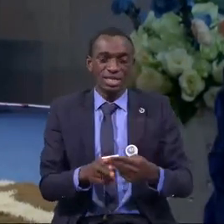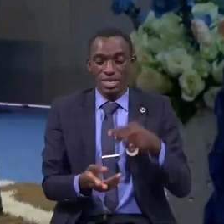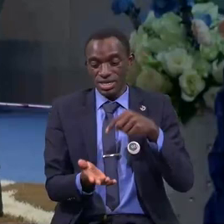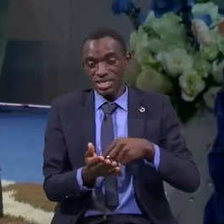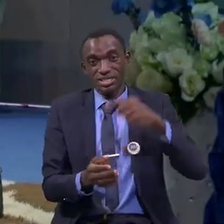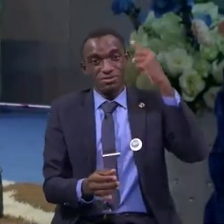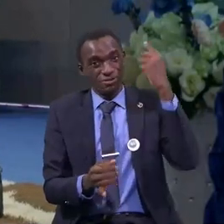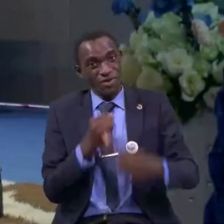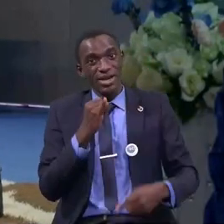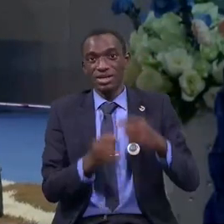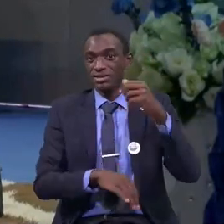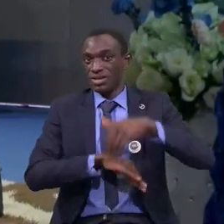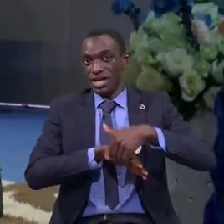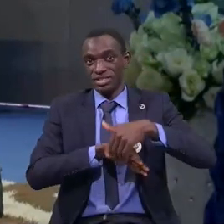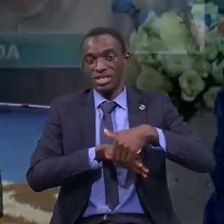Cette dernière nuit,